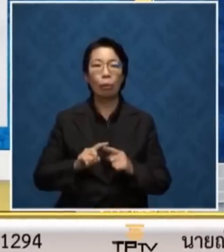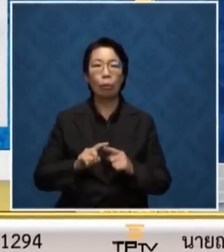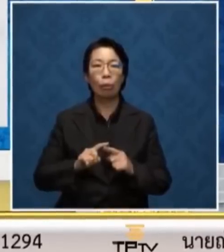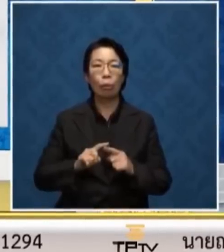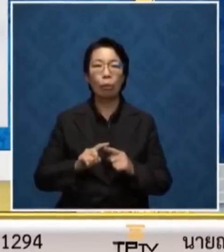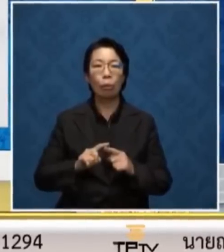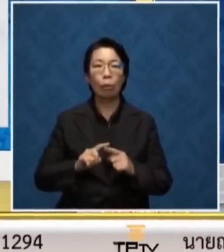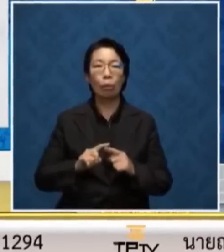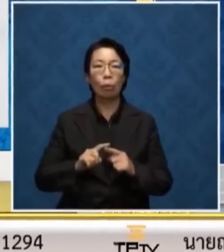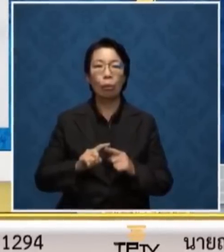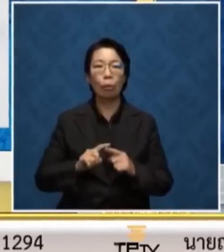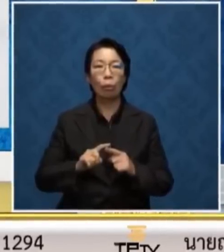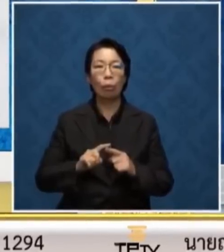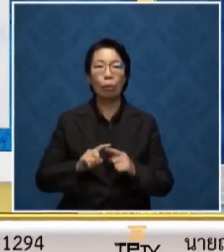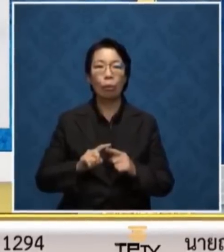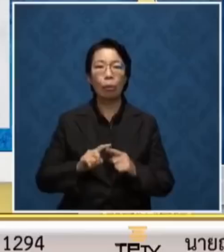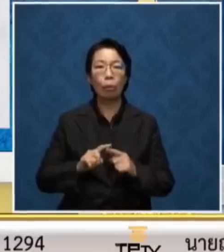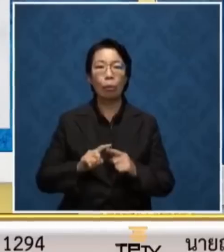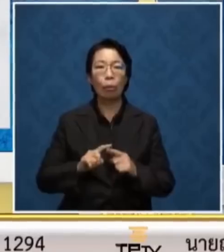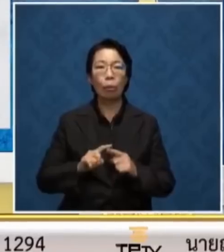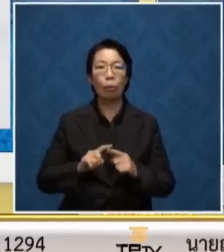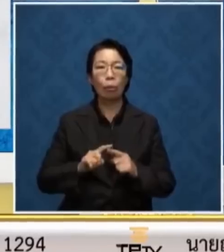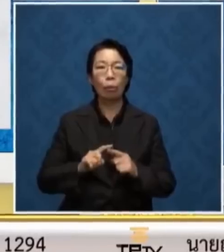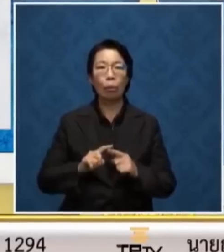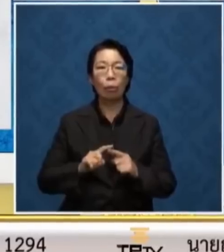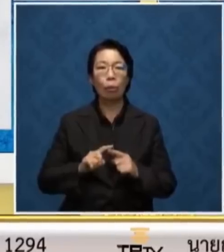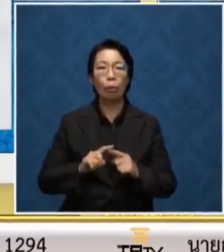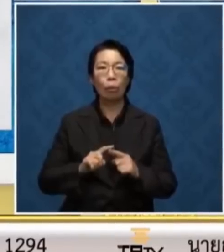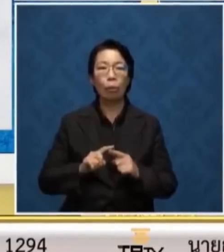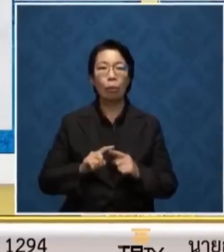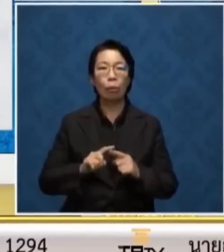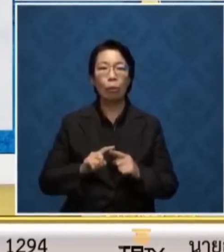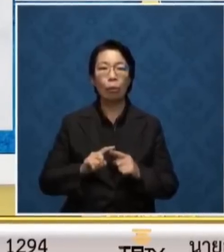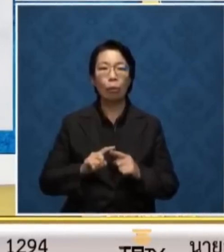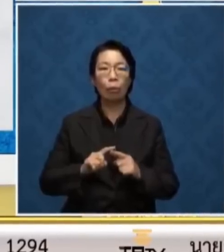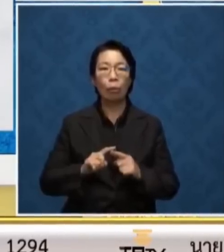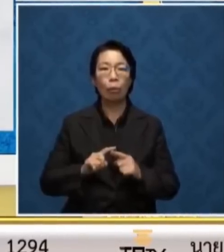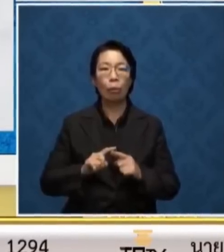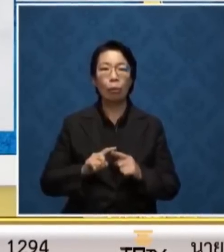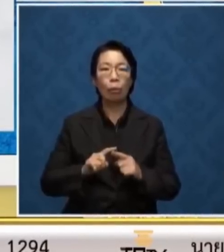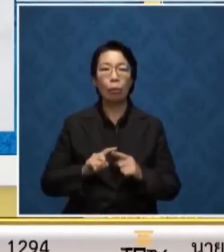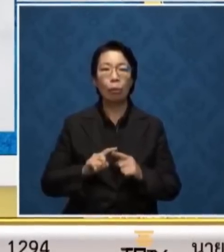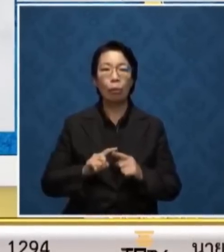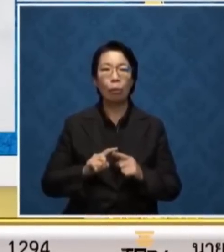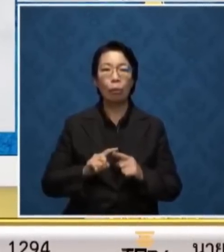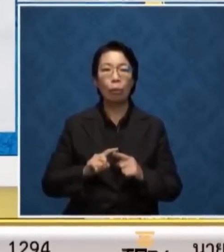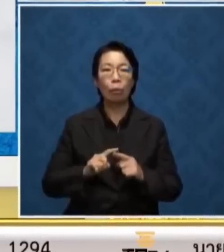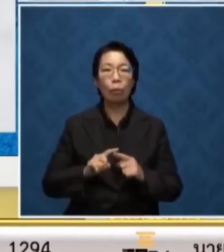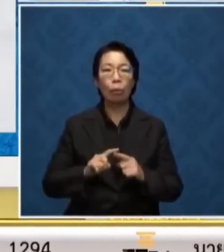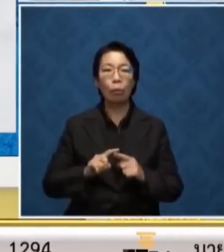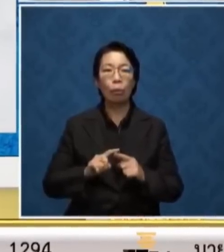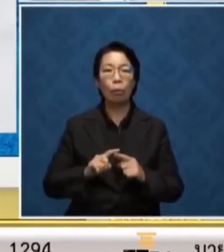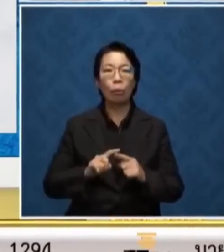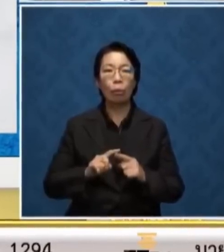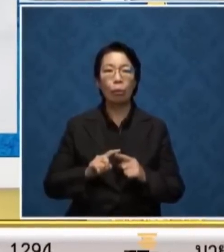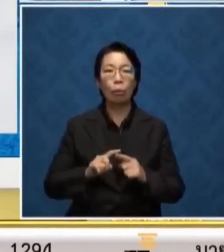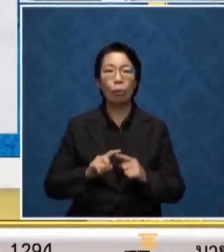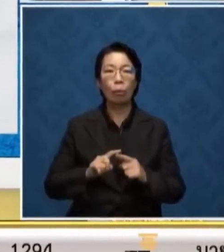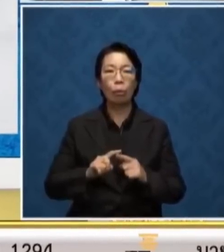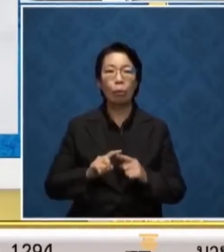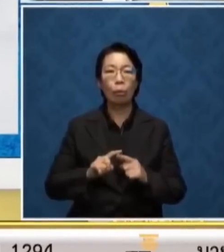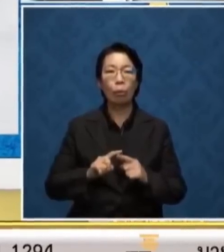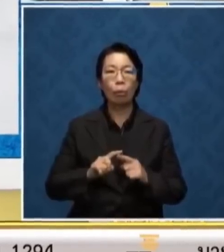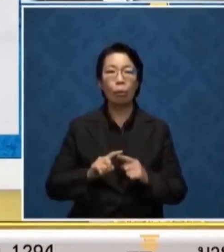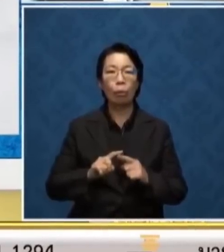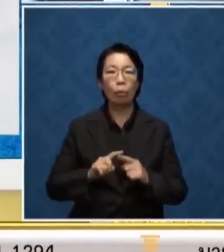3โรงนี้นะคะจะเป็นโรงไฟฟ้าที่มีขนาดไม่เกิน10เมกะวัตต์แต่แน่นอนค่ะว่าพอโรงติดกันและเมื่อมันเดินเ